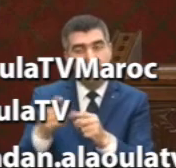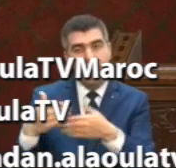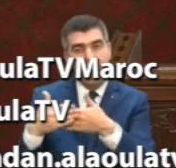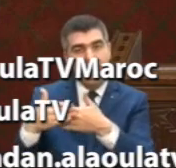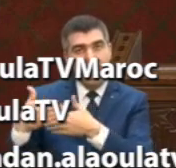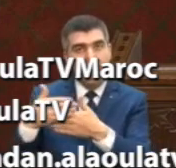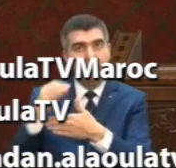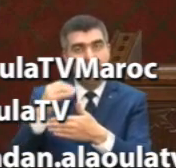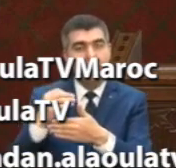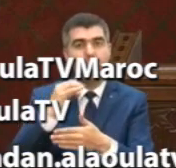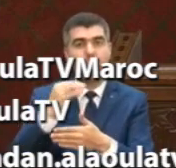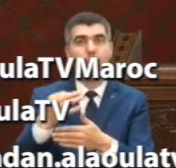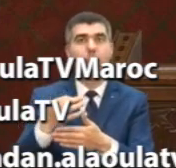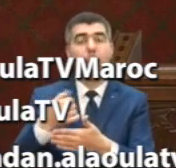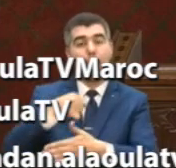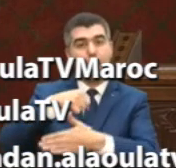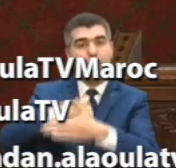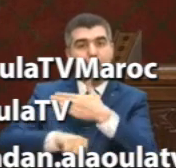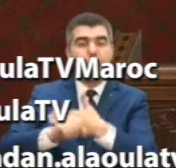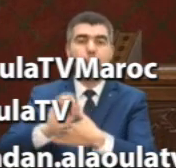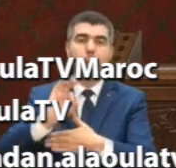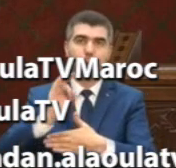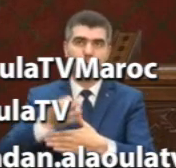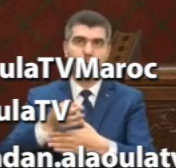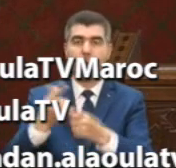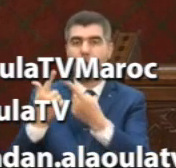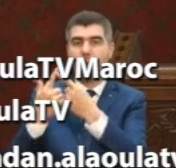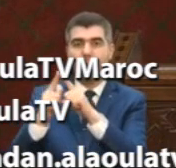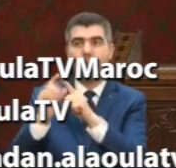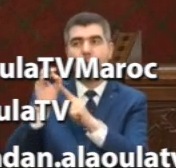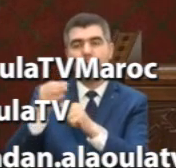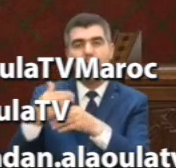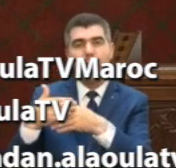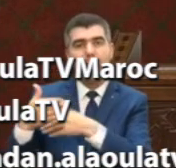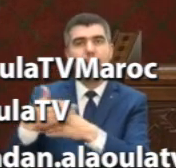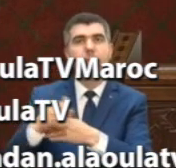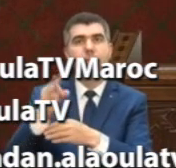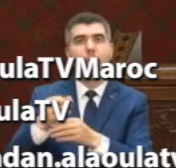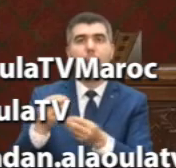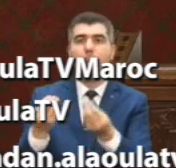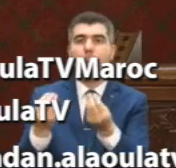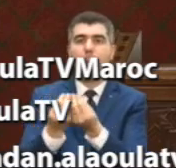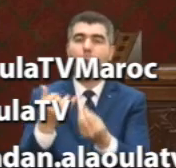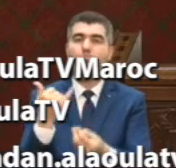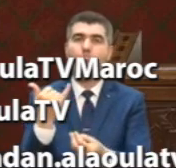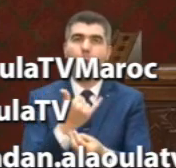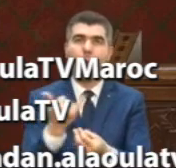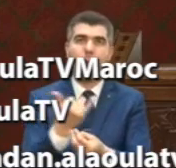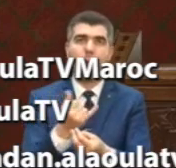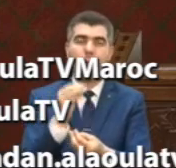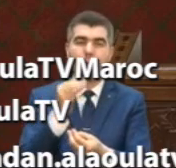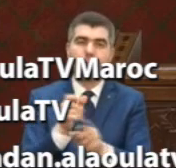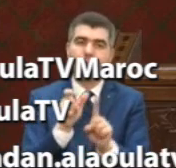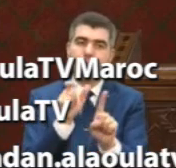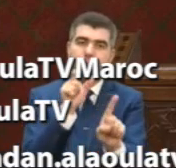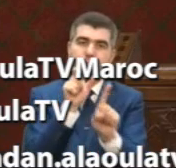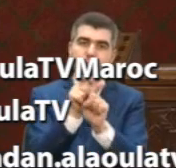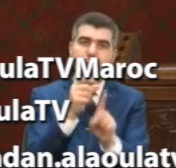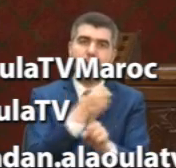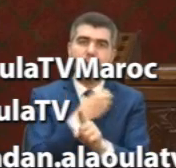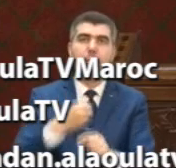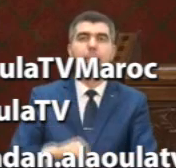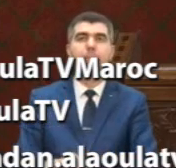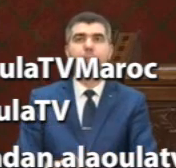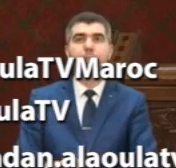حالة المخض، وتتمكن من إنقاذ نفسها وإنقاذ رضيعها، وتتلقى الرعاية اللازمة. بغيت